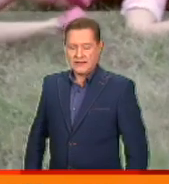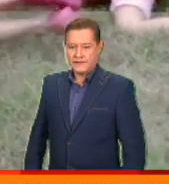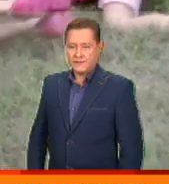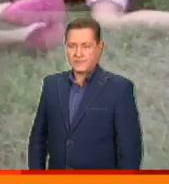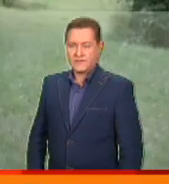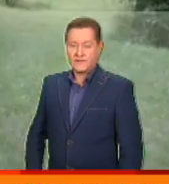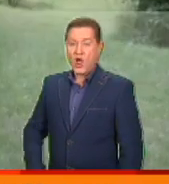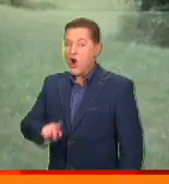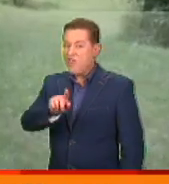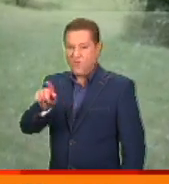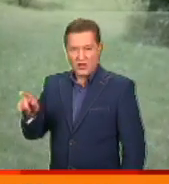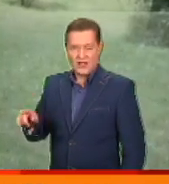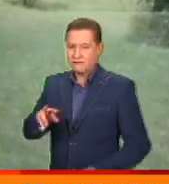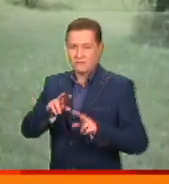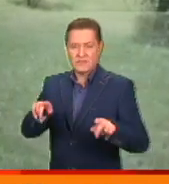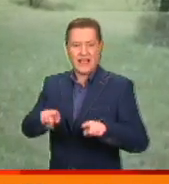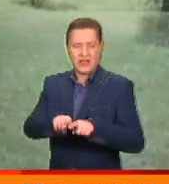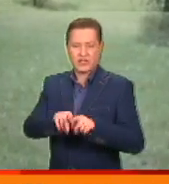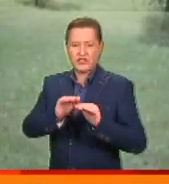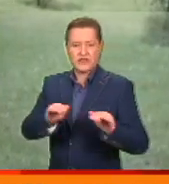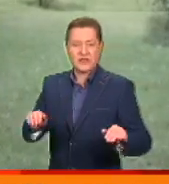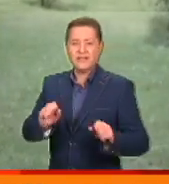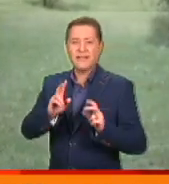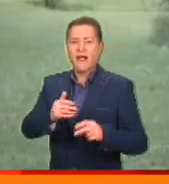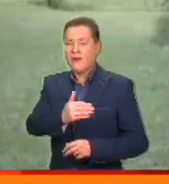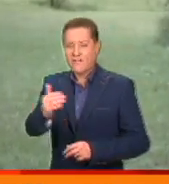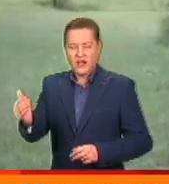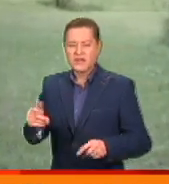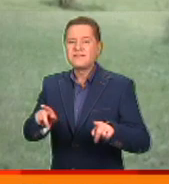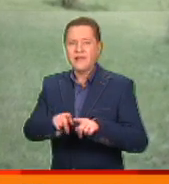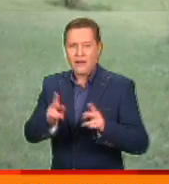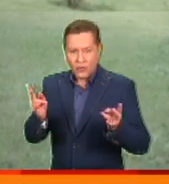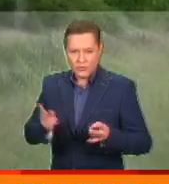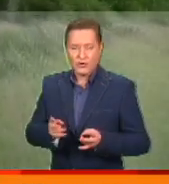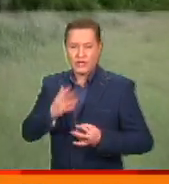Вони такі ж діти, як ваші. Їм також потрібна любов.